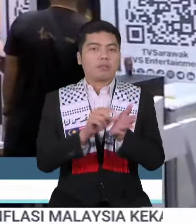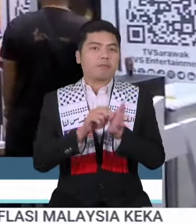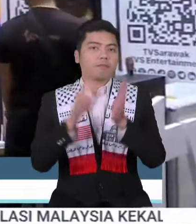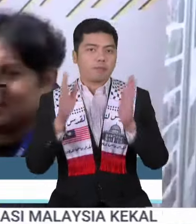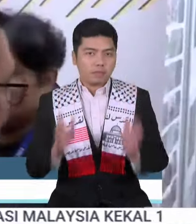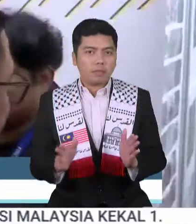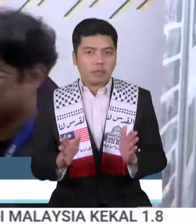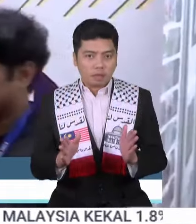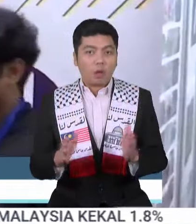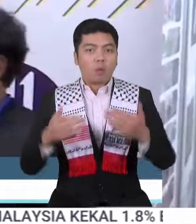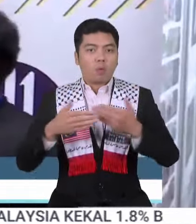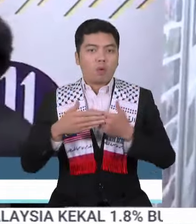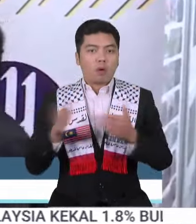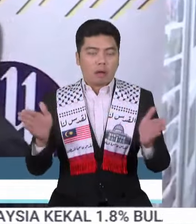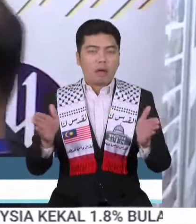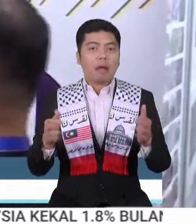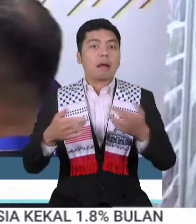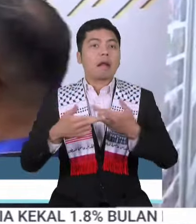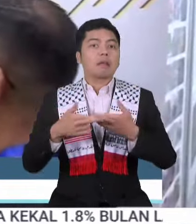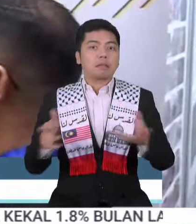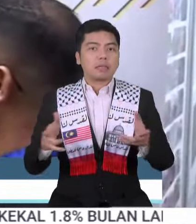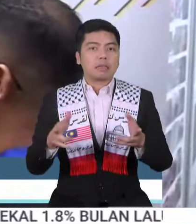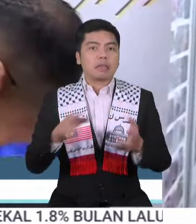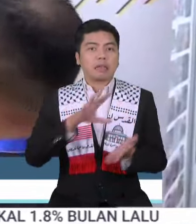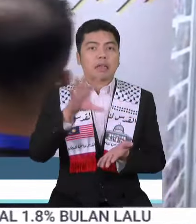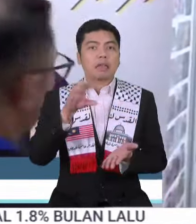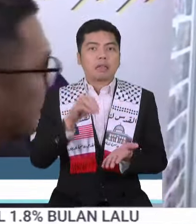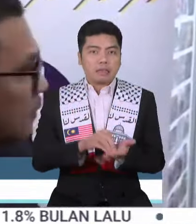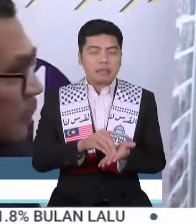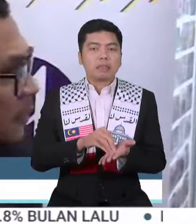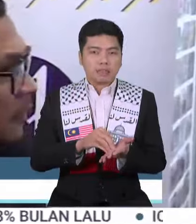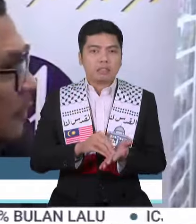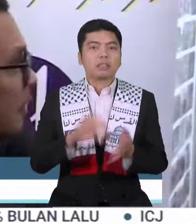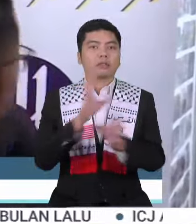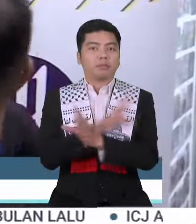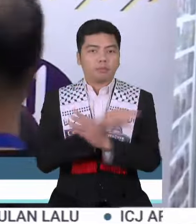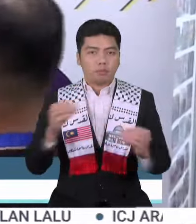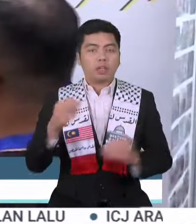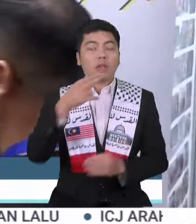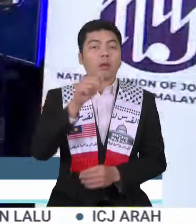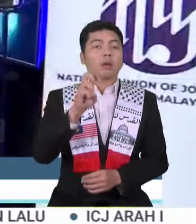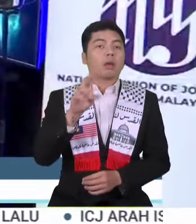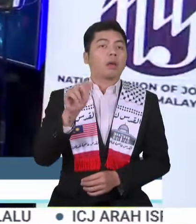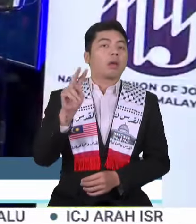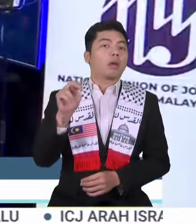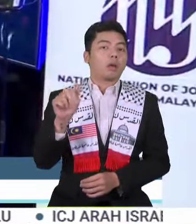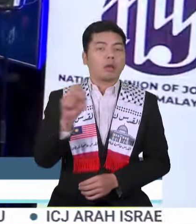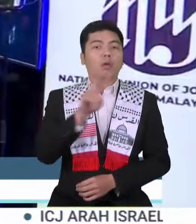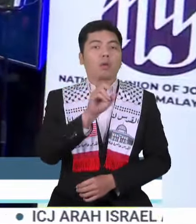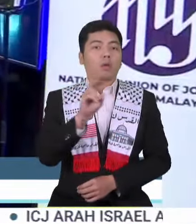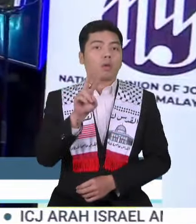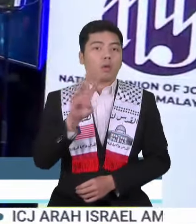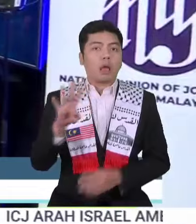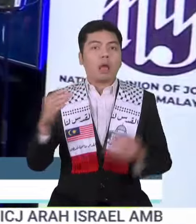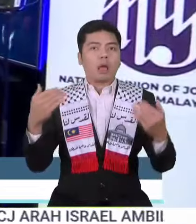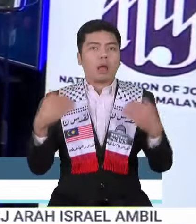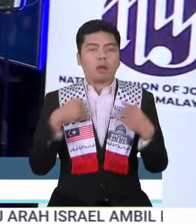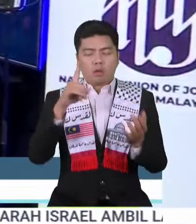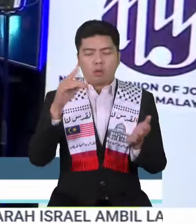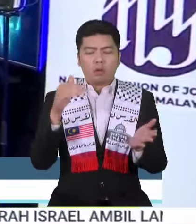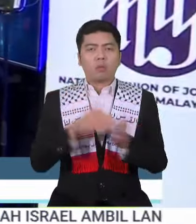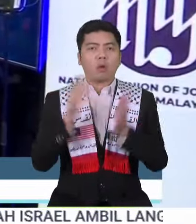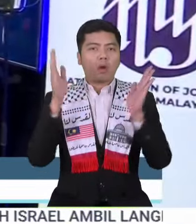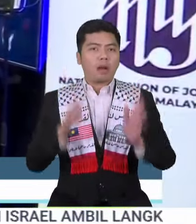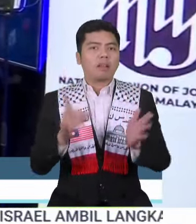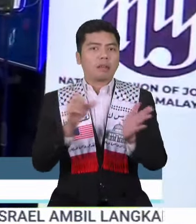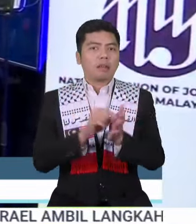Malaysia, membuka tirainya secara rasmi hari ini di Bumi Kenyalang. Hawana 2024 disertai kira-kira 1,000 pengamal media dari